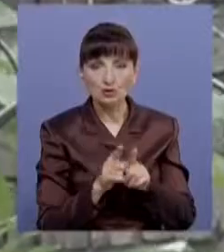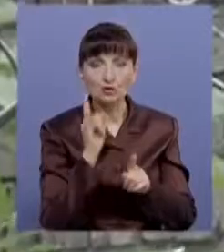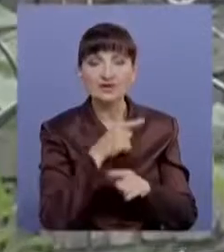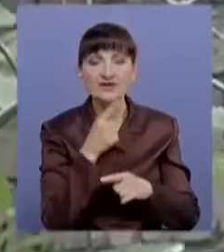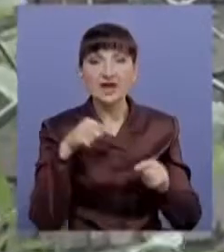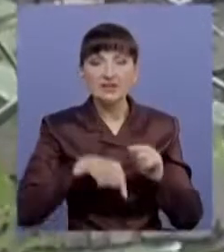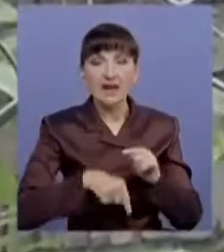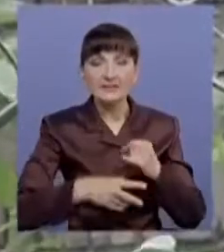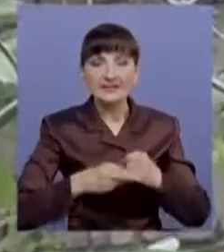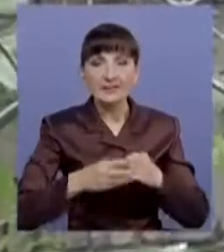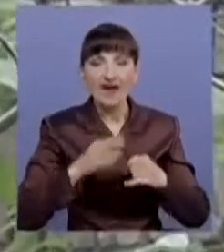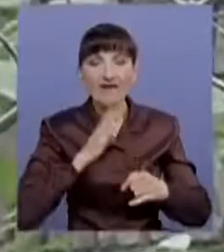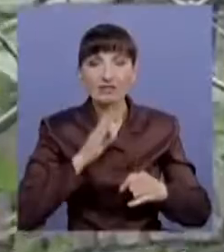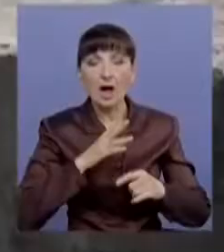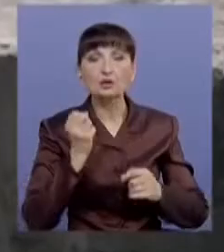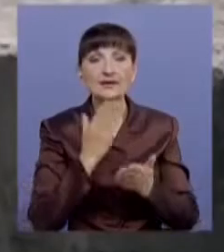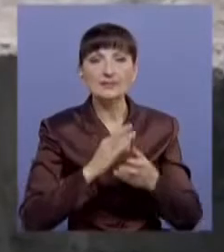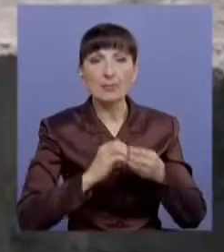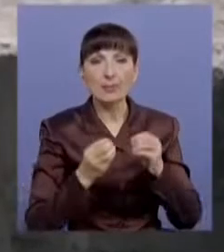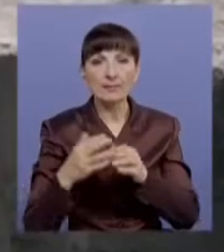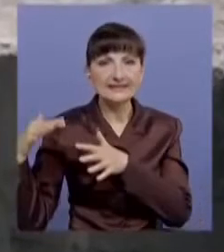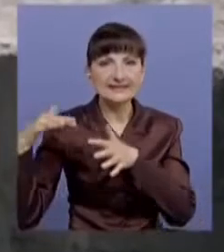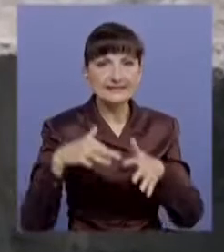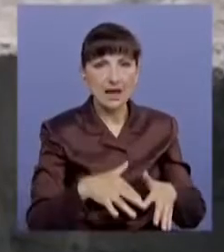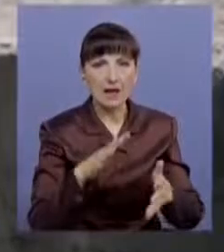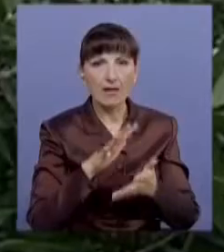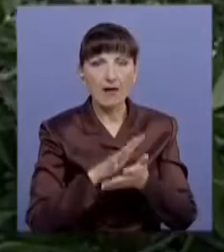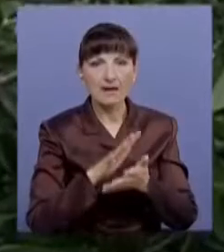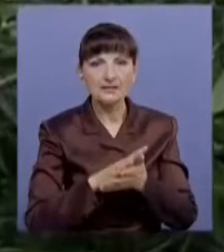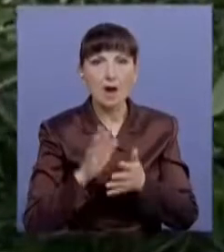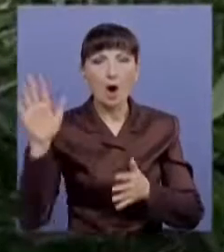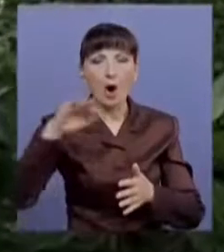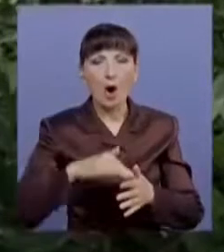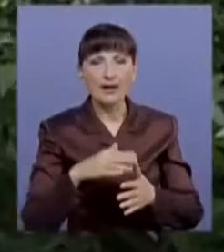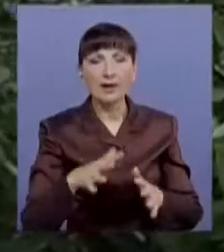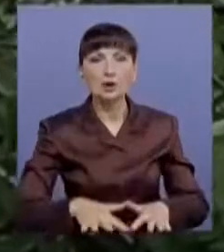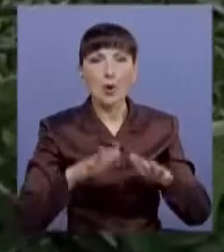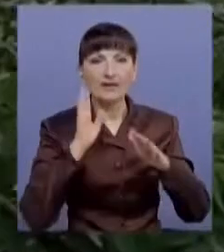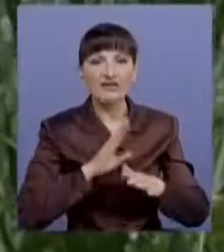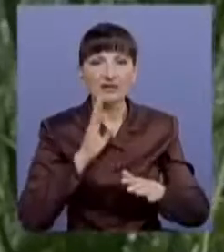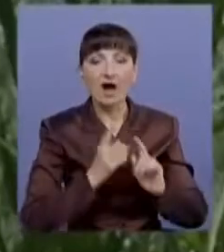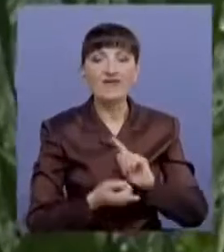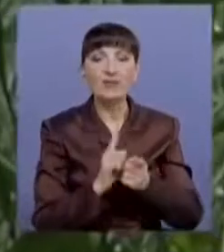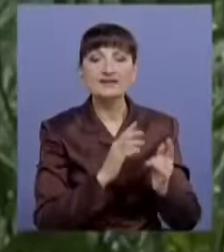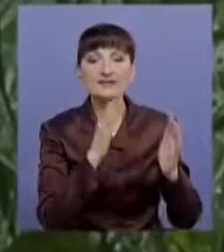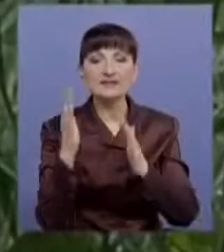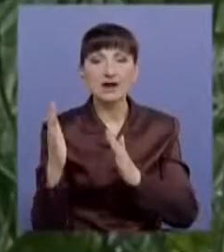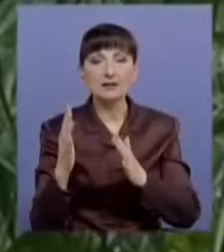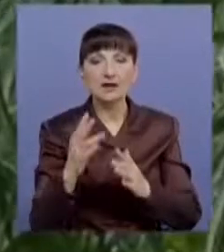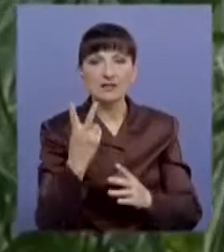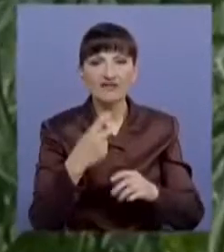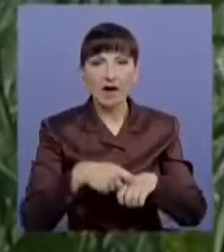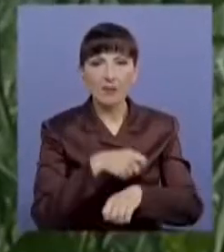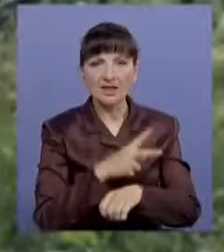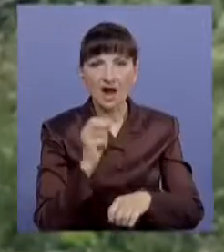кроме грунтовых вод, есть еще одна проблема – сель. Поток грязной воды идет сверху и топит их дома. А вместо сада теперь растут двухметровые